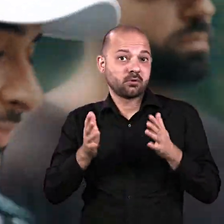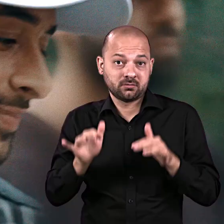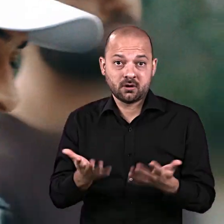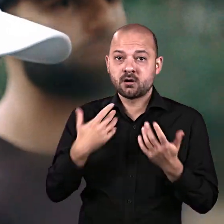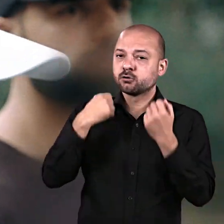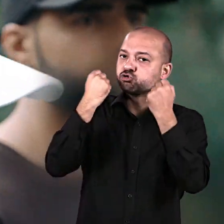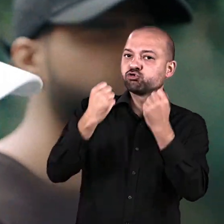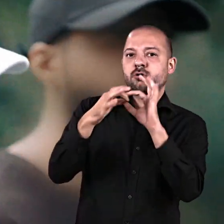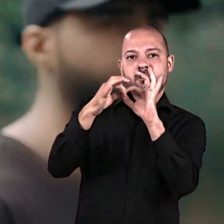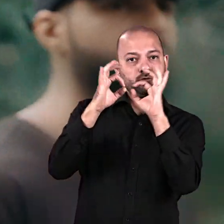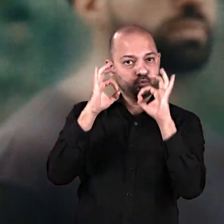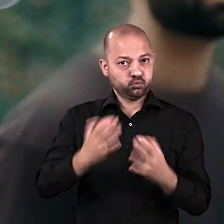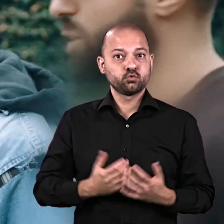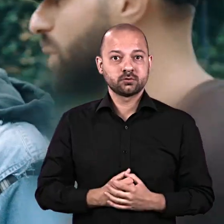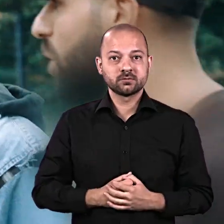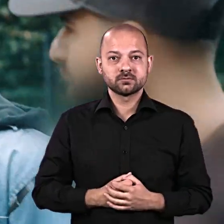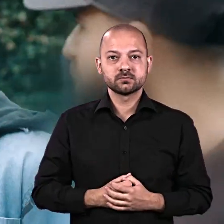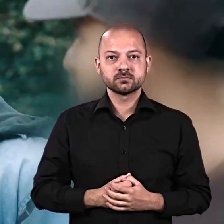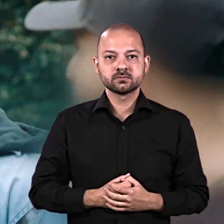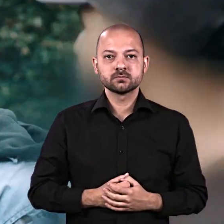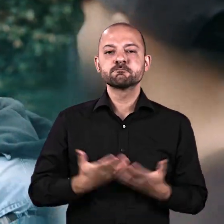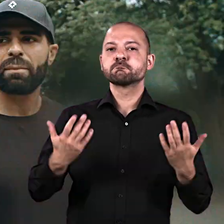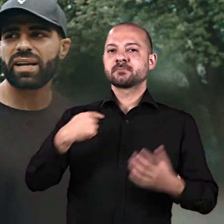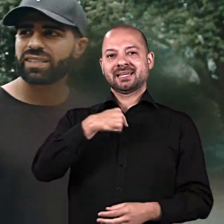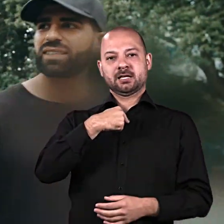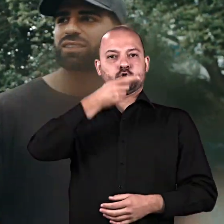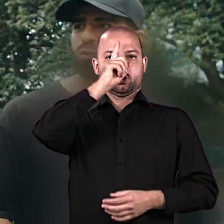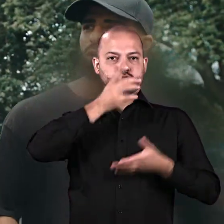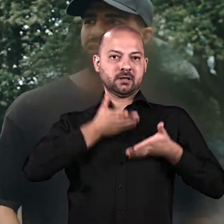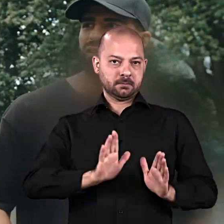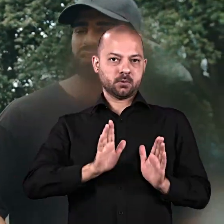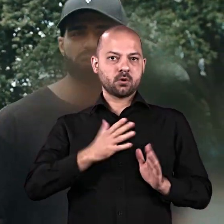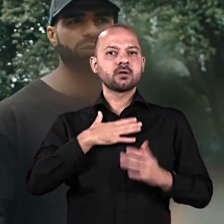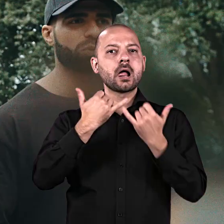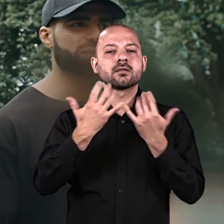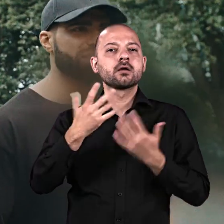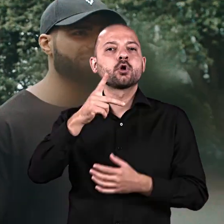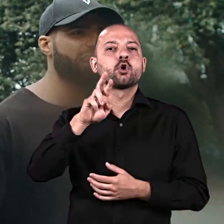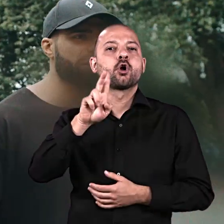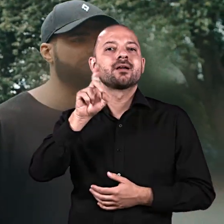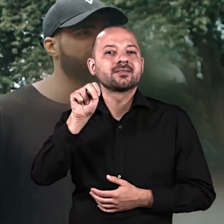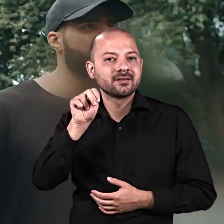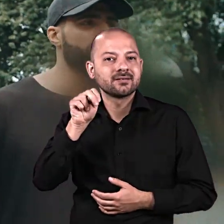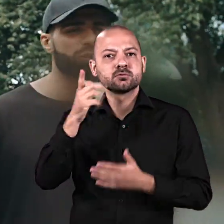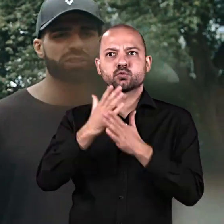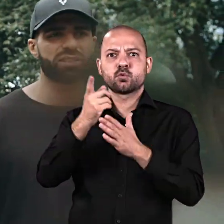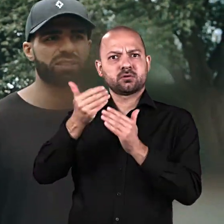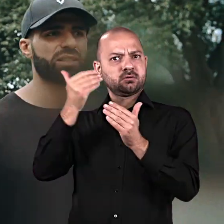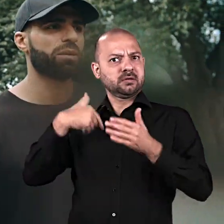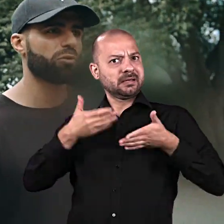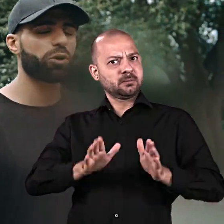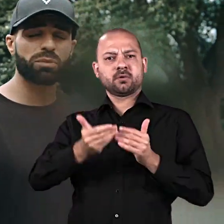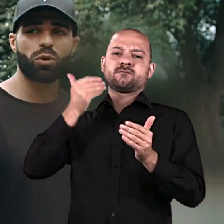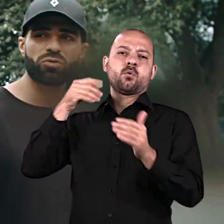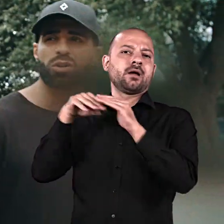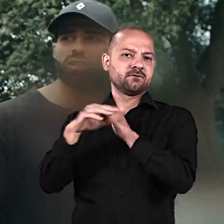wir haben ein sehr gutes, lustiges Verhältnis. Ich bin auch hier in Deutschland geboren. Meine Eltern sind Kurden und die sind damals hierher geflüchtet,